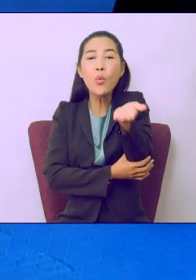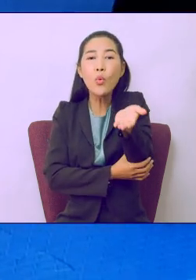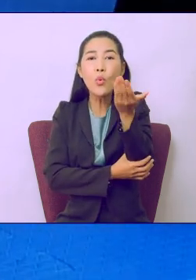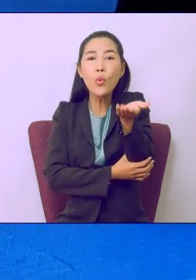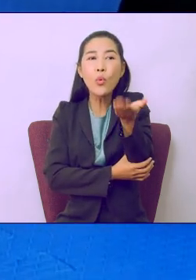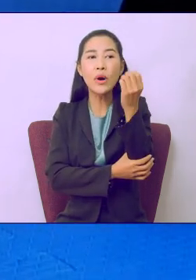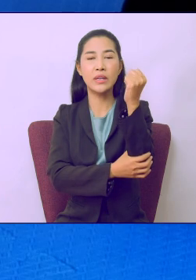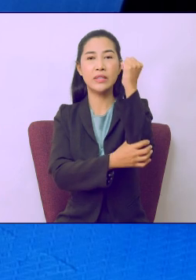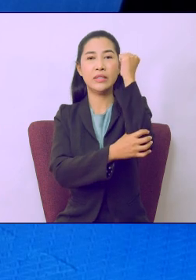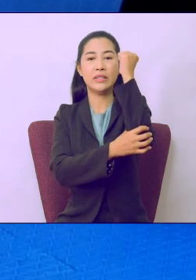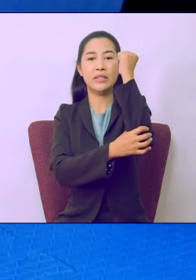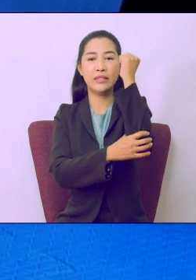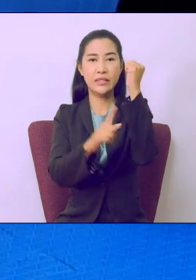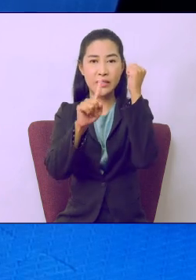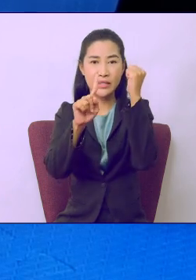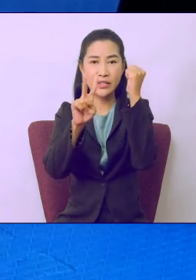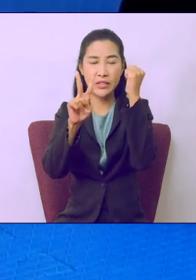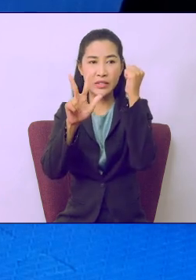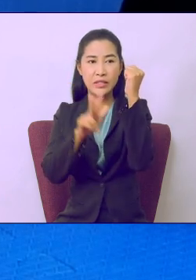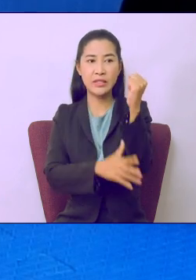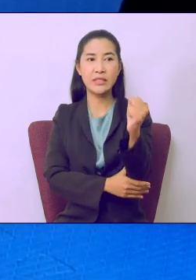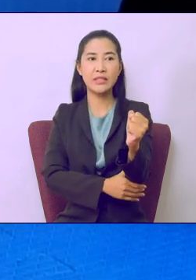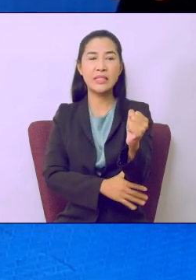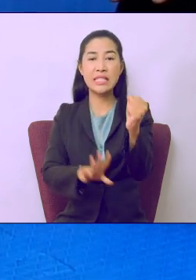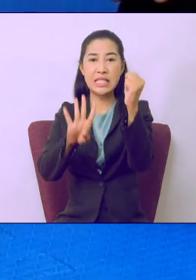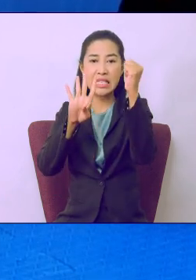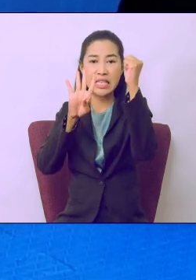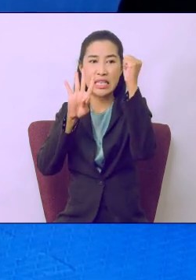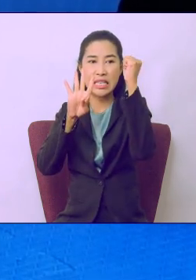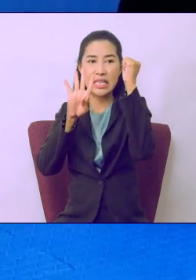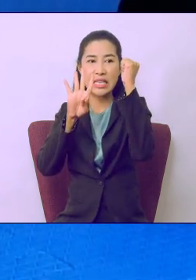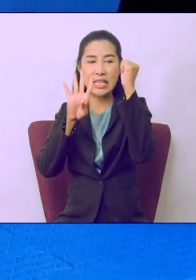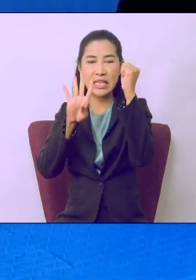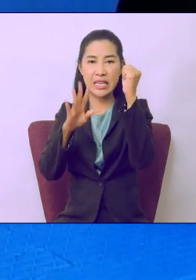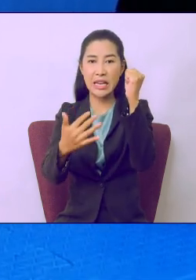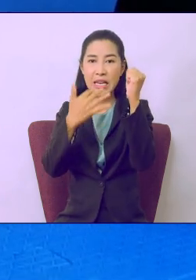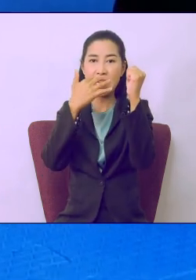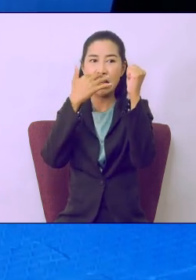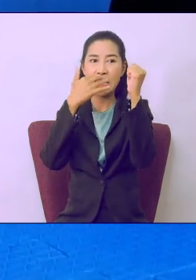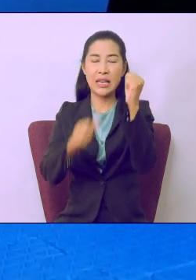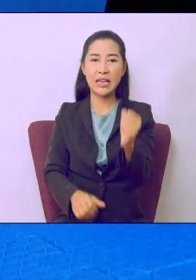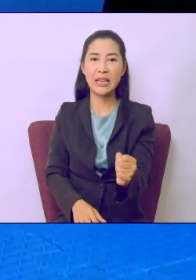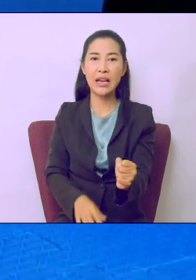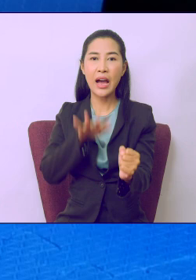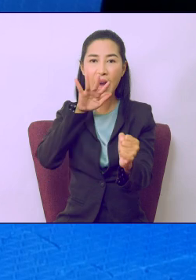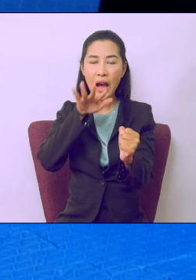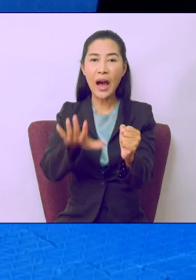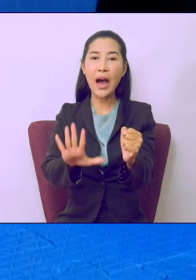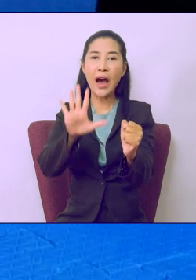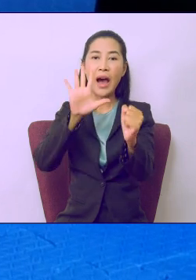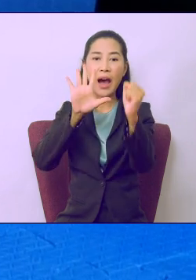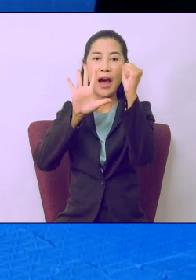ๆ 3ดีครับมา 4หายใจเข้าครับหายออก